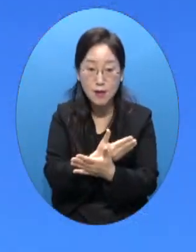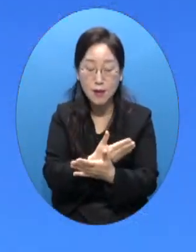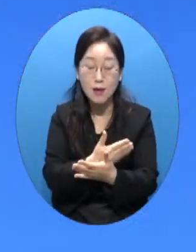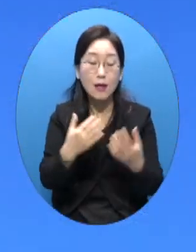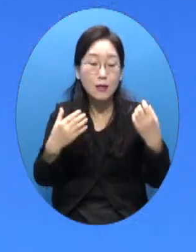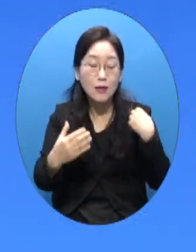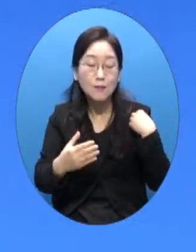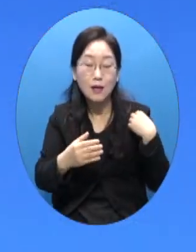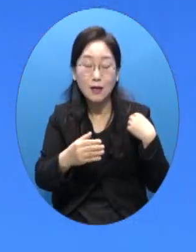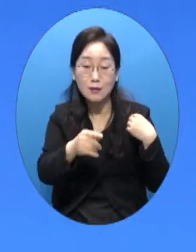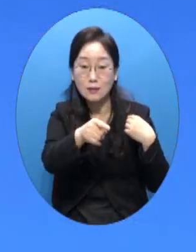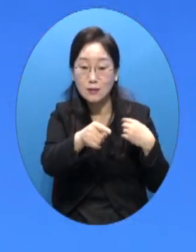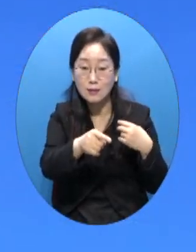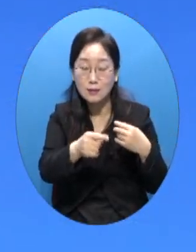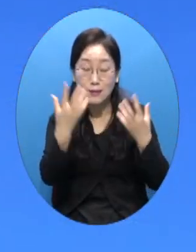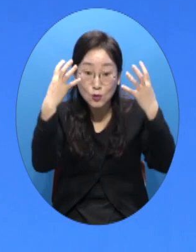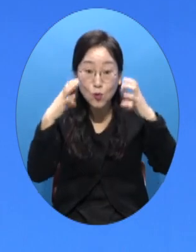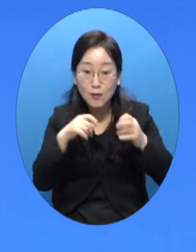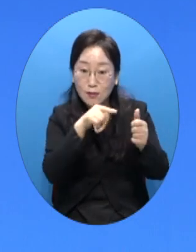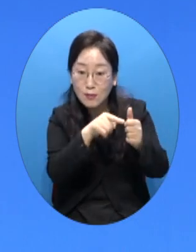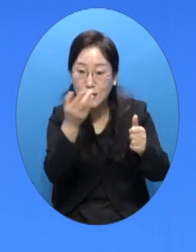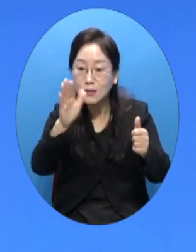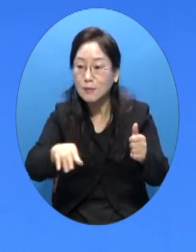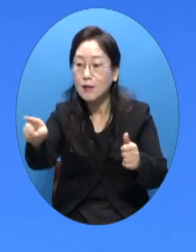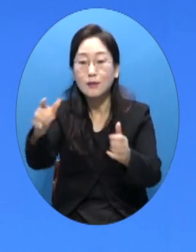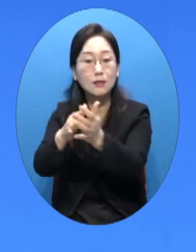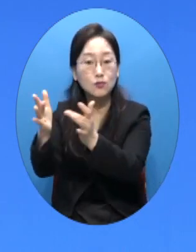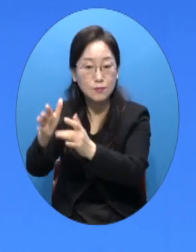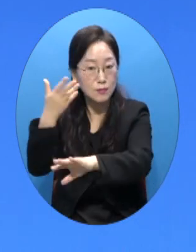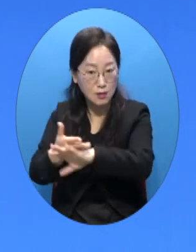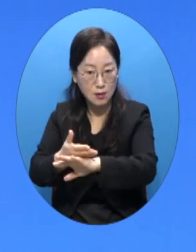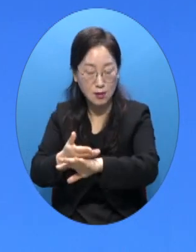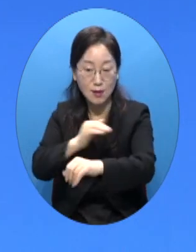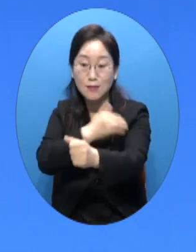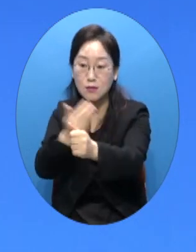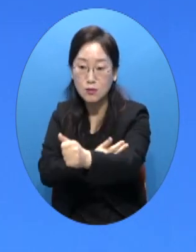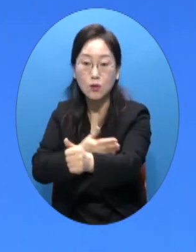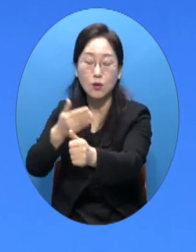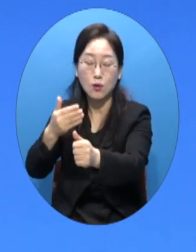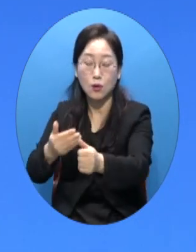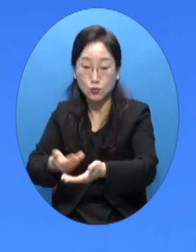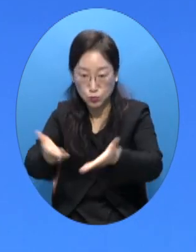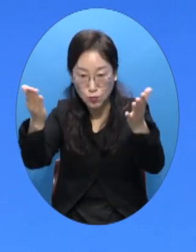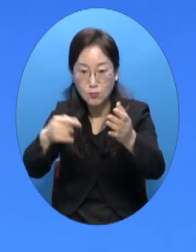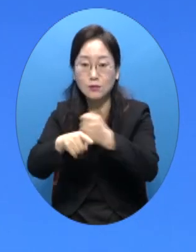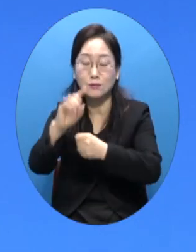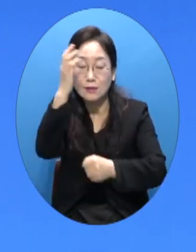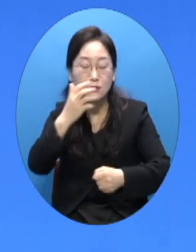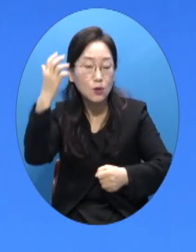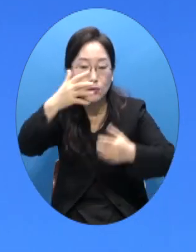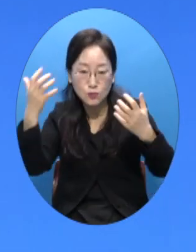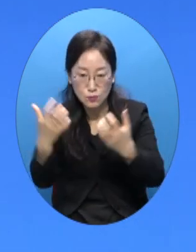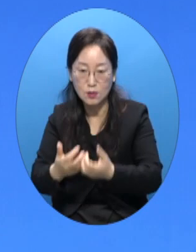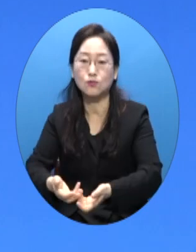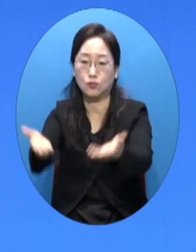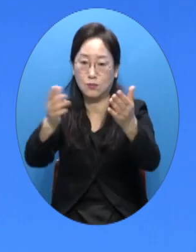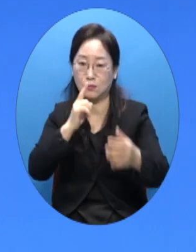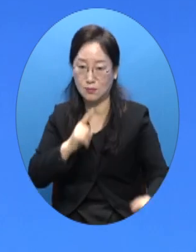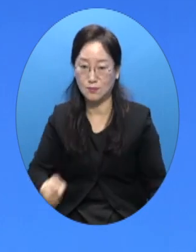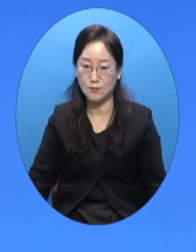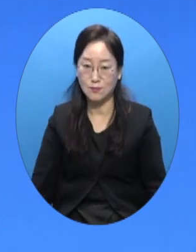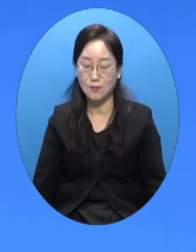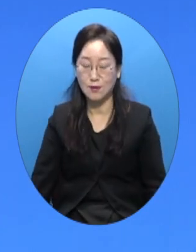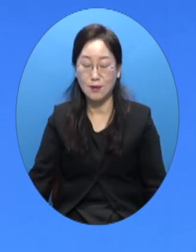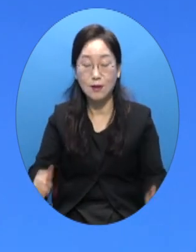예수님 너에게 능력을 받게 하는 성령으로 침례를 베풀어 주실 것이다 아멘 예수님의 승천하기 전에이